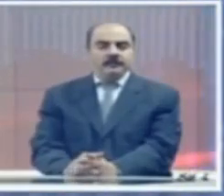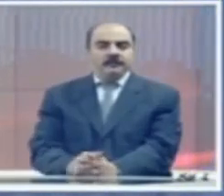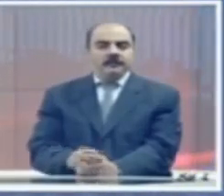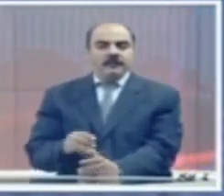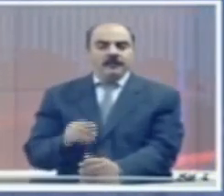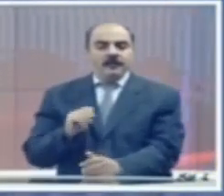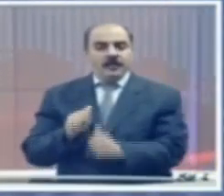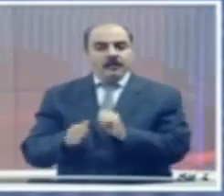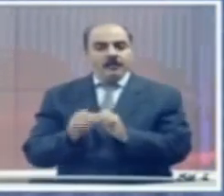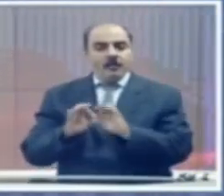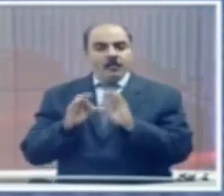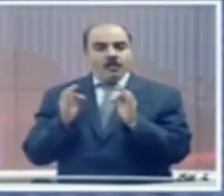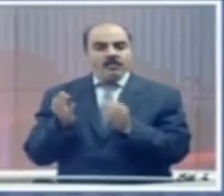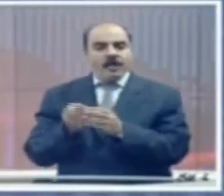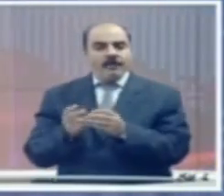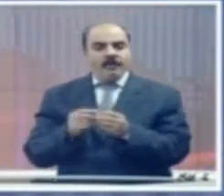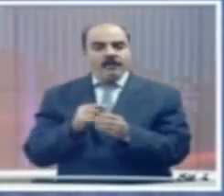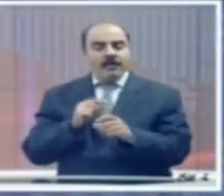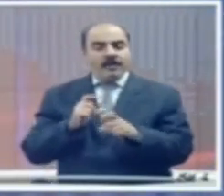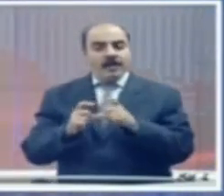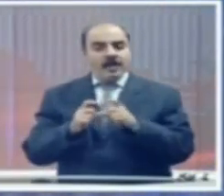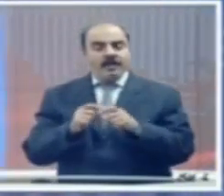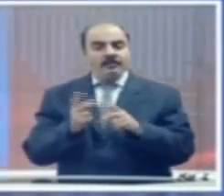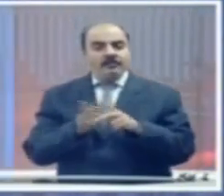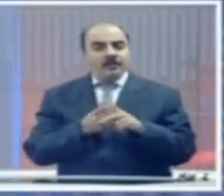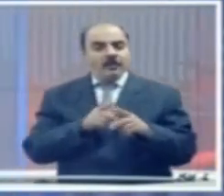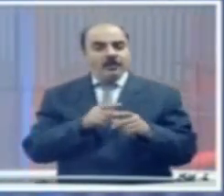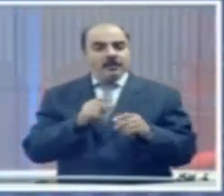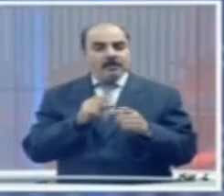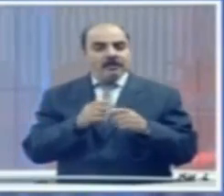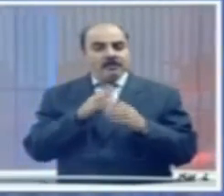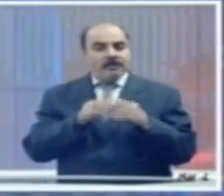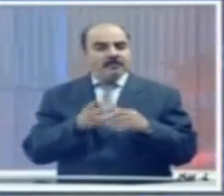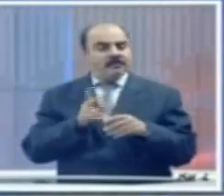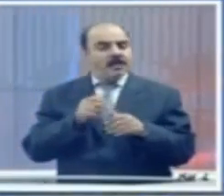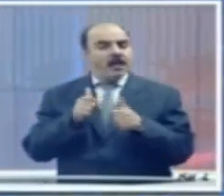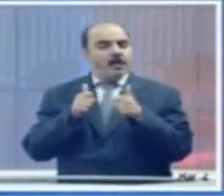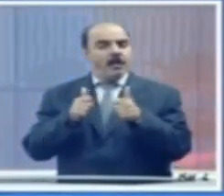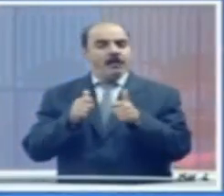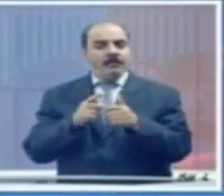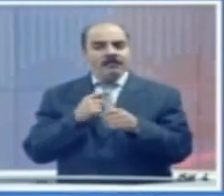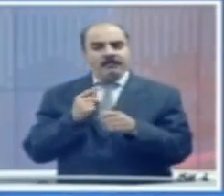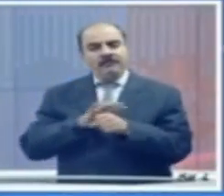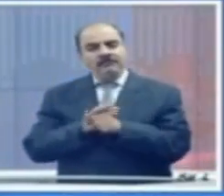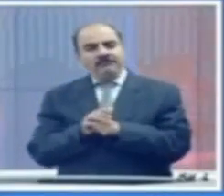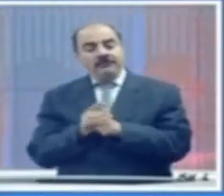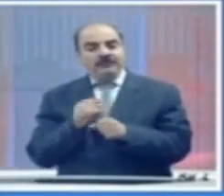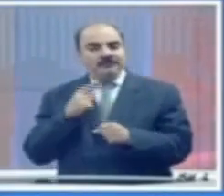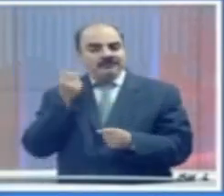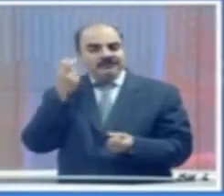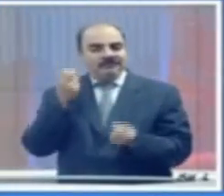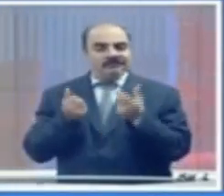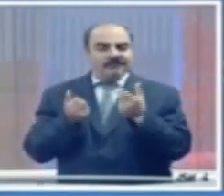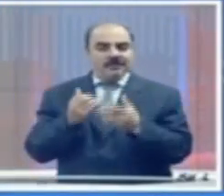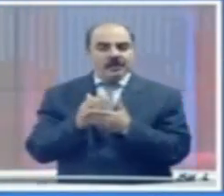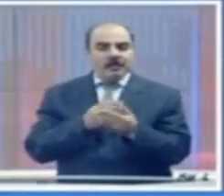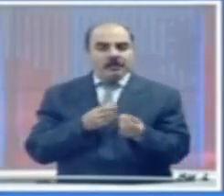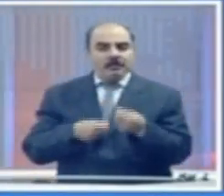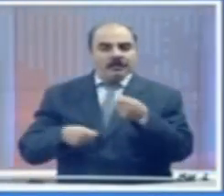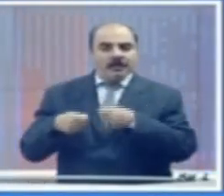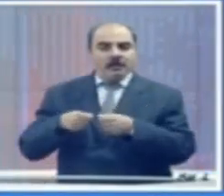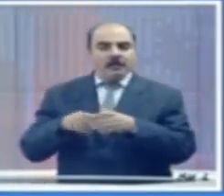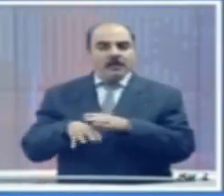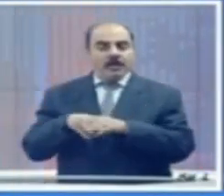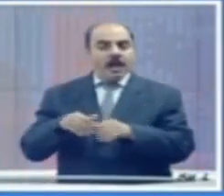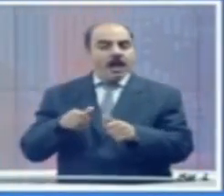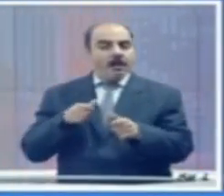أشاد المشاركون في مؤتمر الناس والبنوك بالبنوك المصرية التي استغلت أزمة كورونا وأضافت